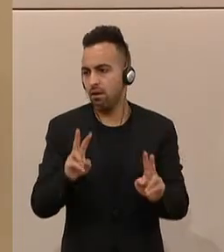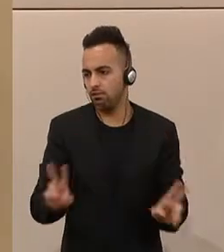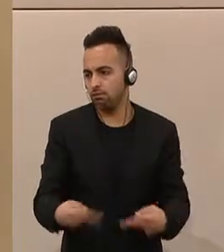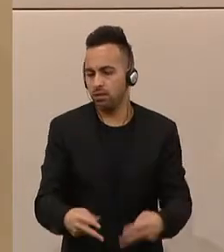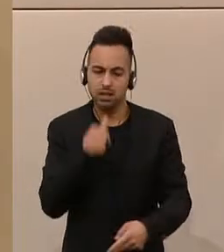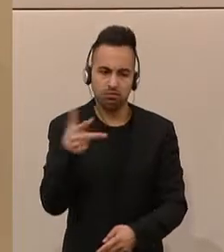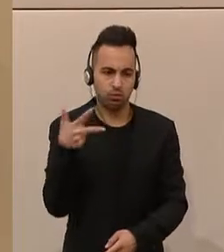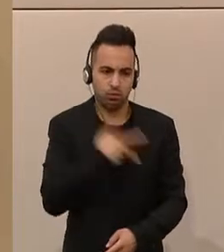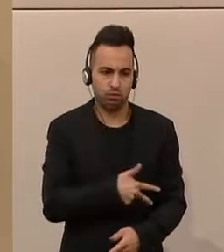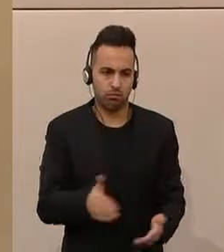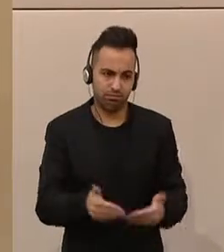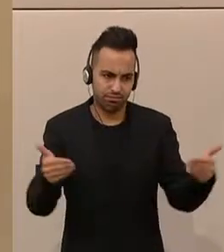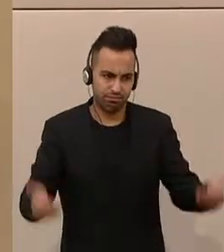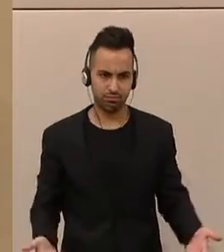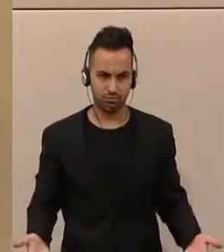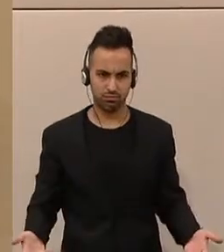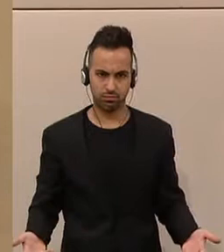unsozial. Und habt ihr irgendwo einmal...